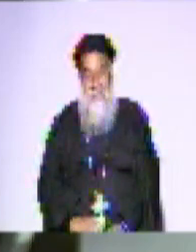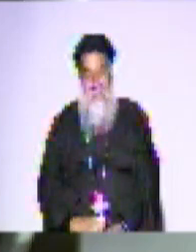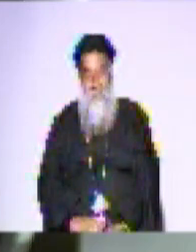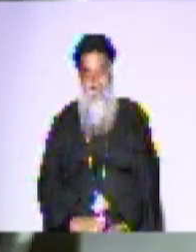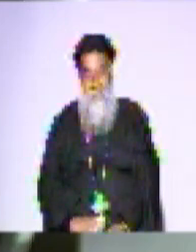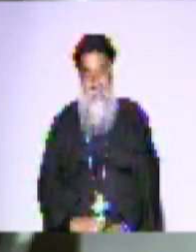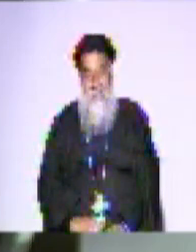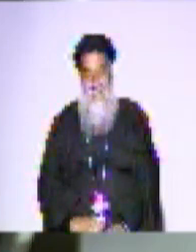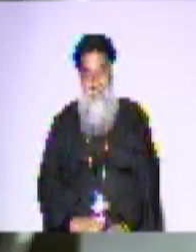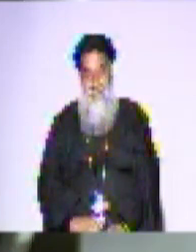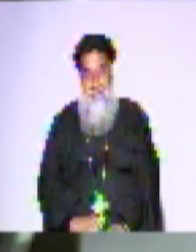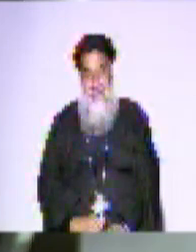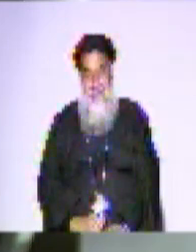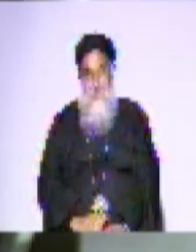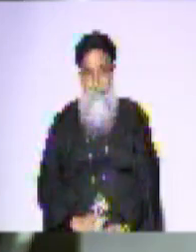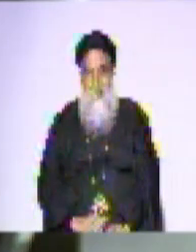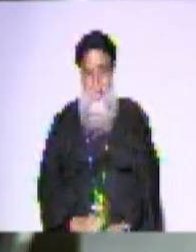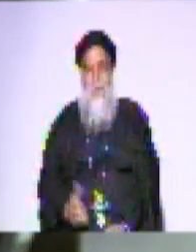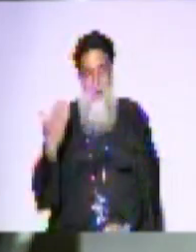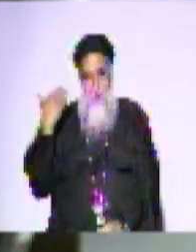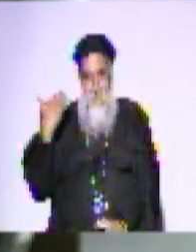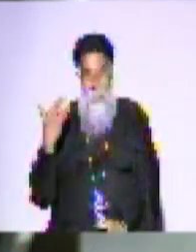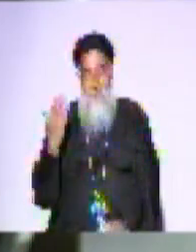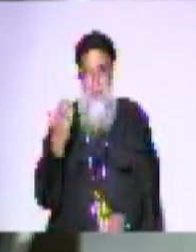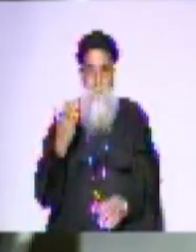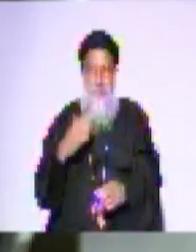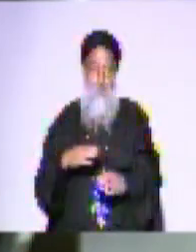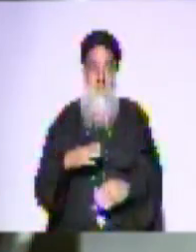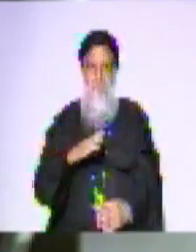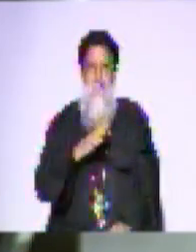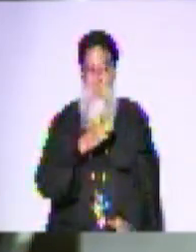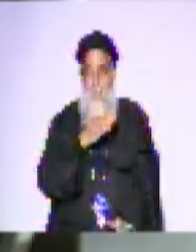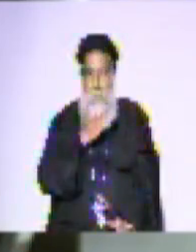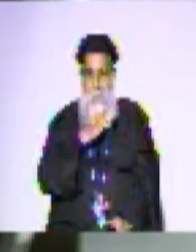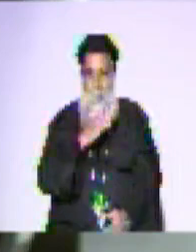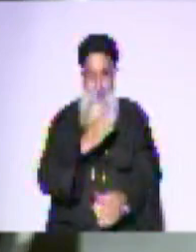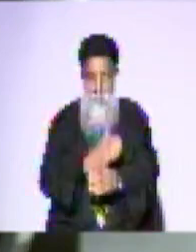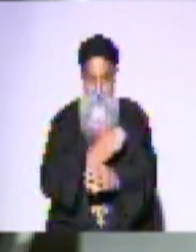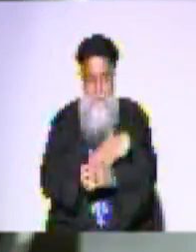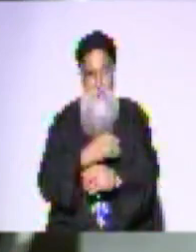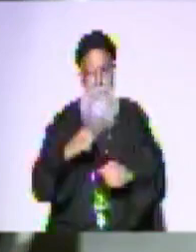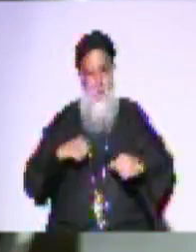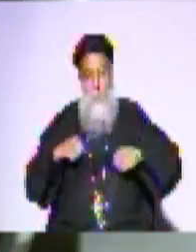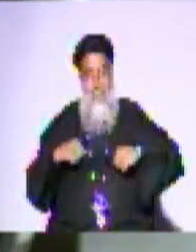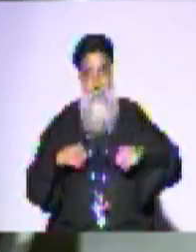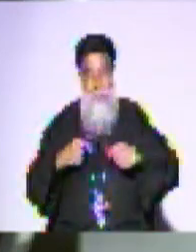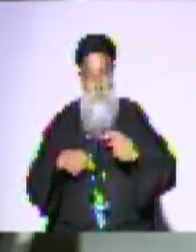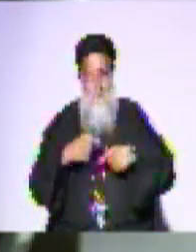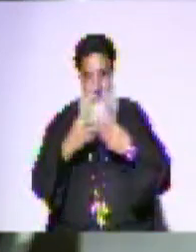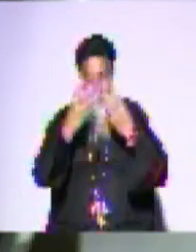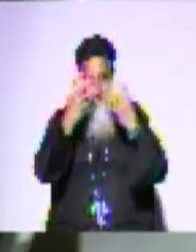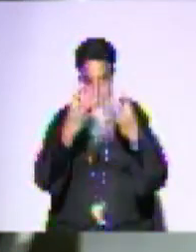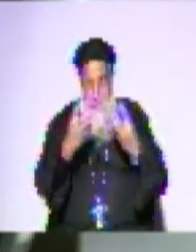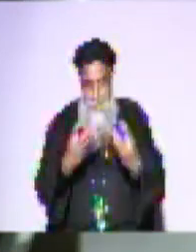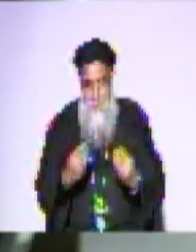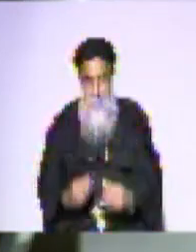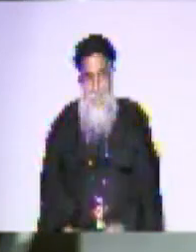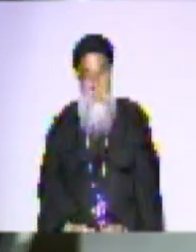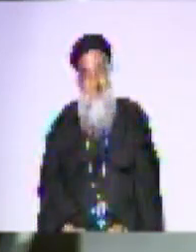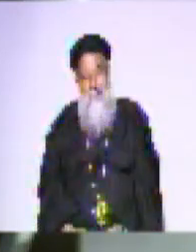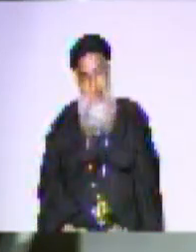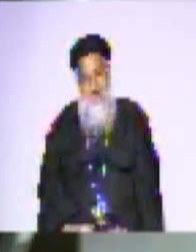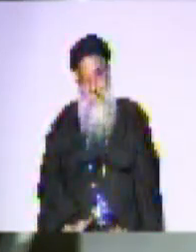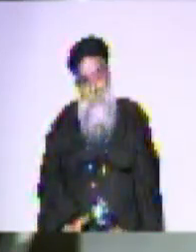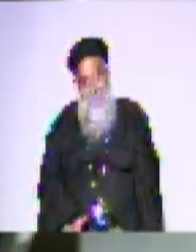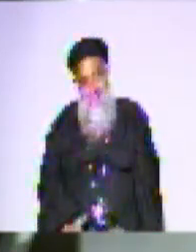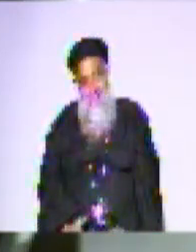لي؟ يعني ببقى طبعا طبعا ولا؟ ده قالوا الآباء كده، قالوا اتعب في شبابك لتستريح في كبرك.